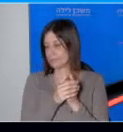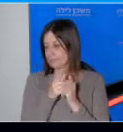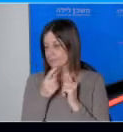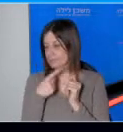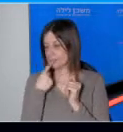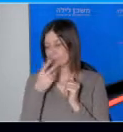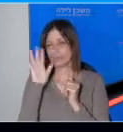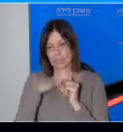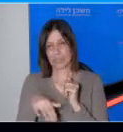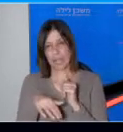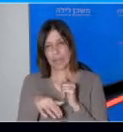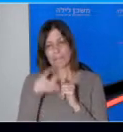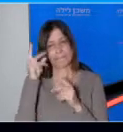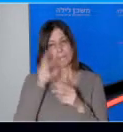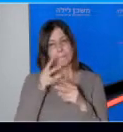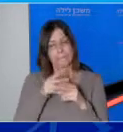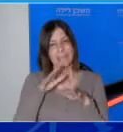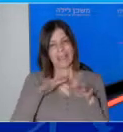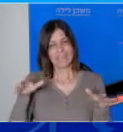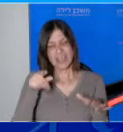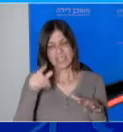לנו שגם המגיפה הזאת היא סיפור פוליטי.